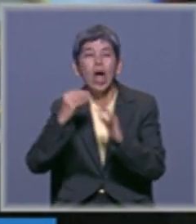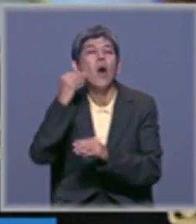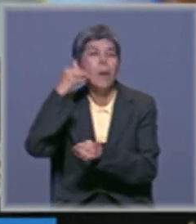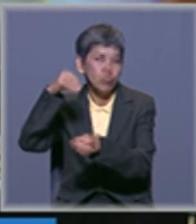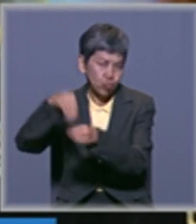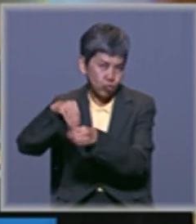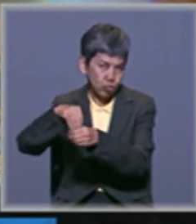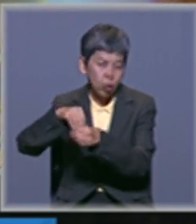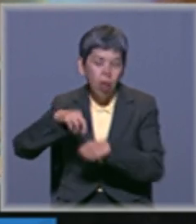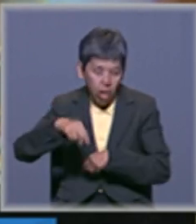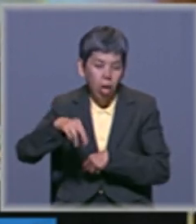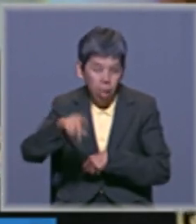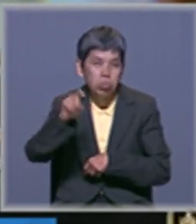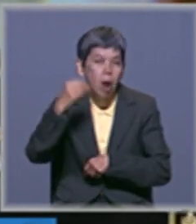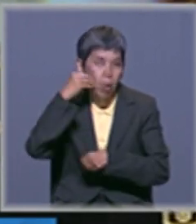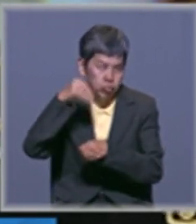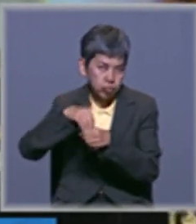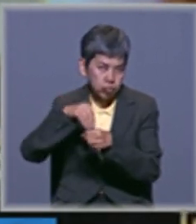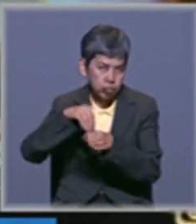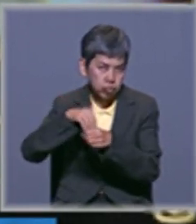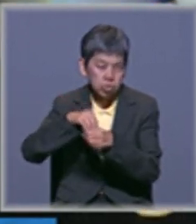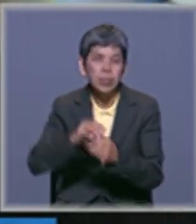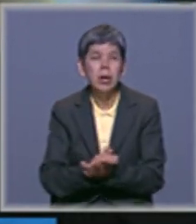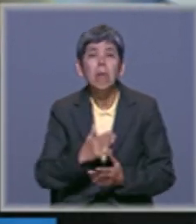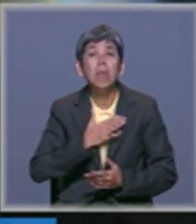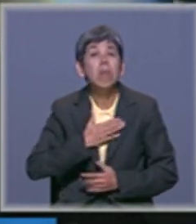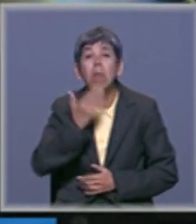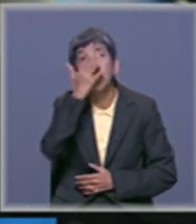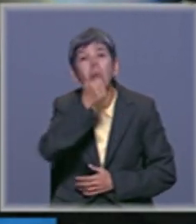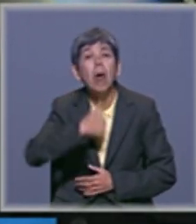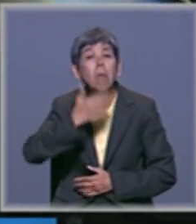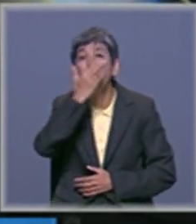อองแก้วเดินไม่ไหวแล้วครับอยู่บ้านครับครับ แล้วพวกหนูไม่สวยหร